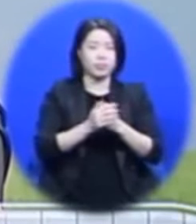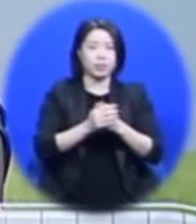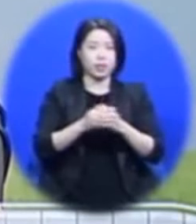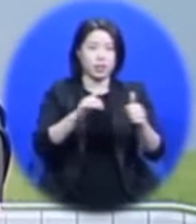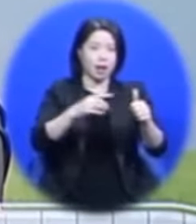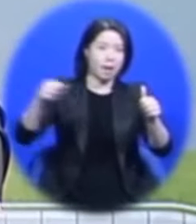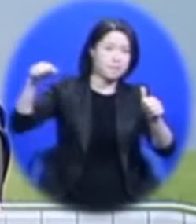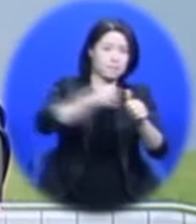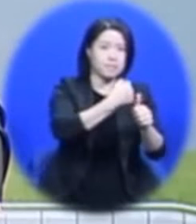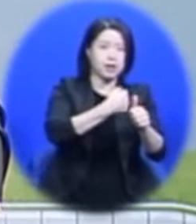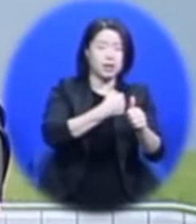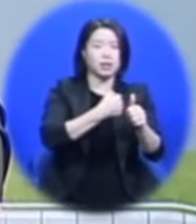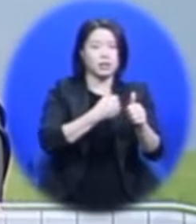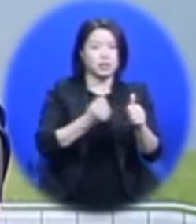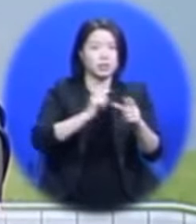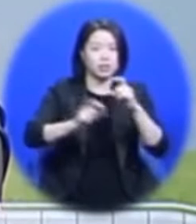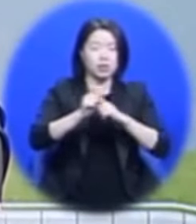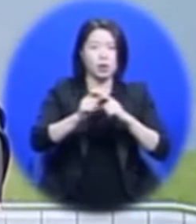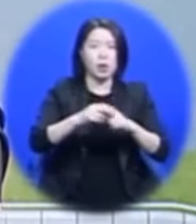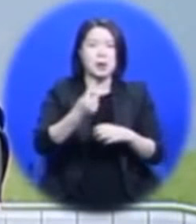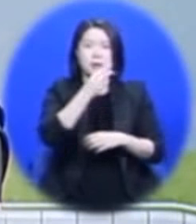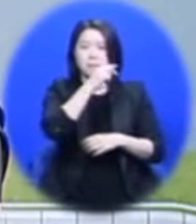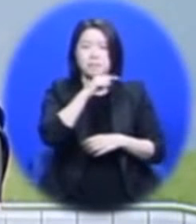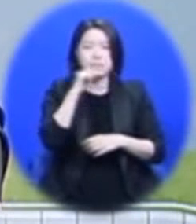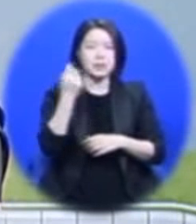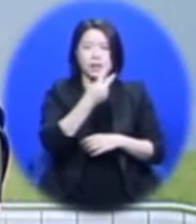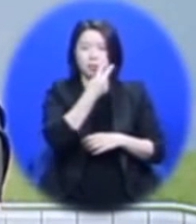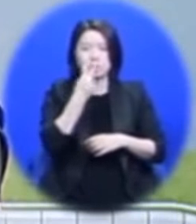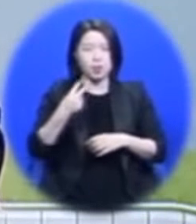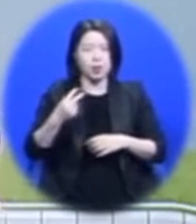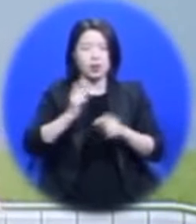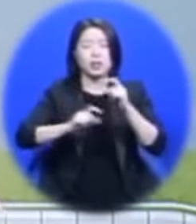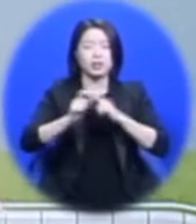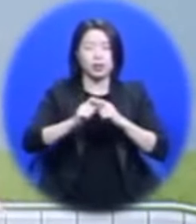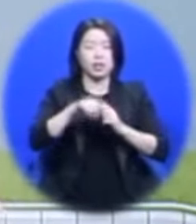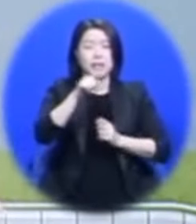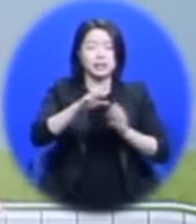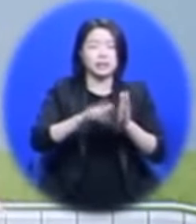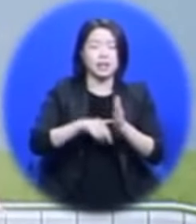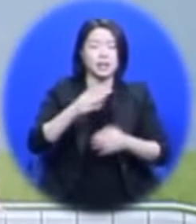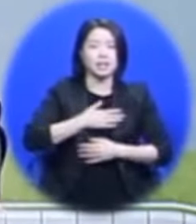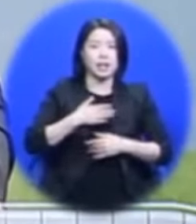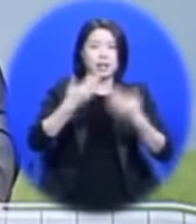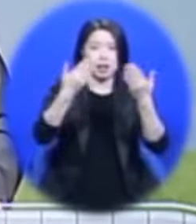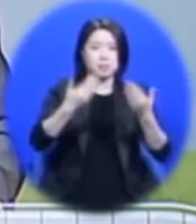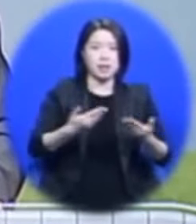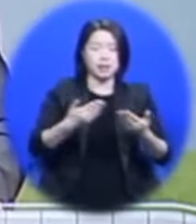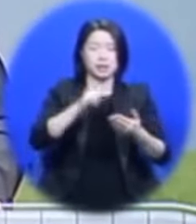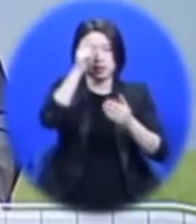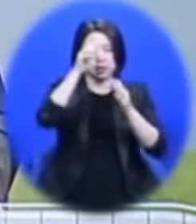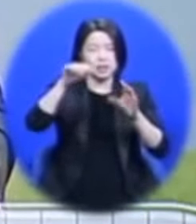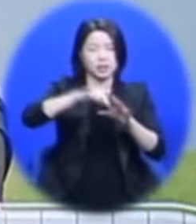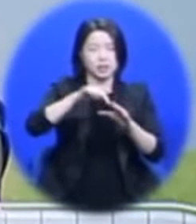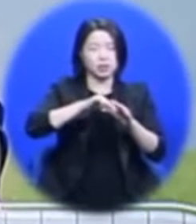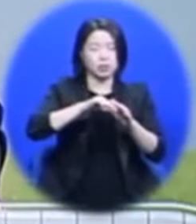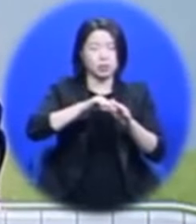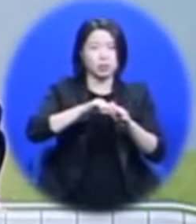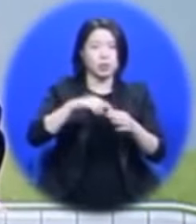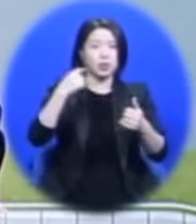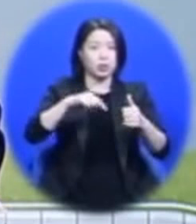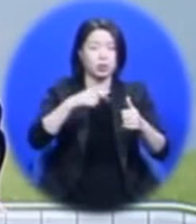방 더 갈겼다. 피가 더 나왔다. 그때 내가 받은 기독교 교육이 다시